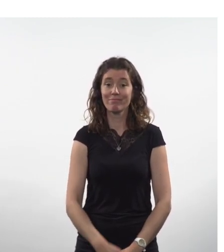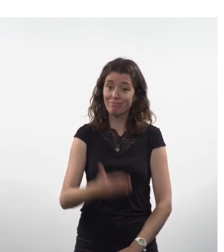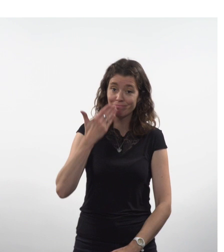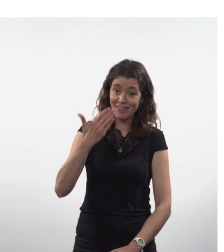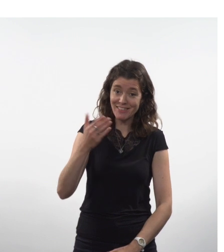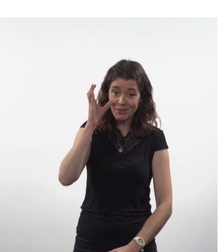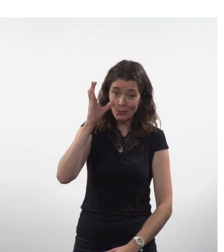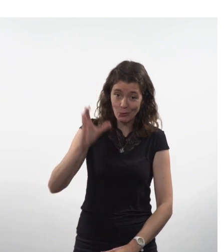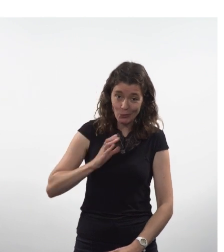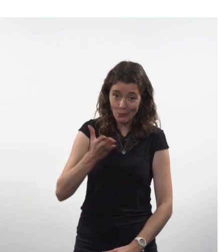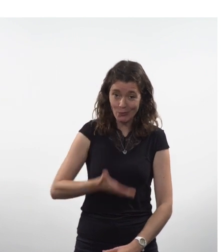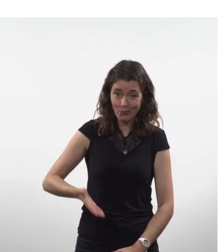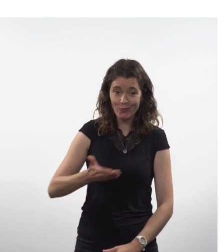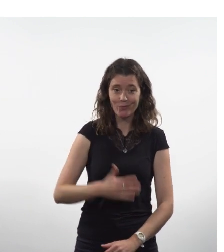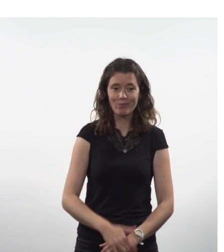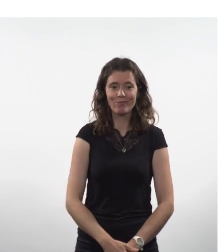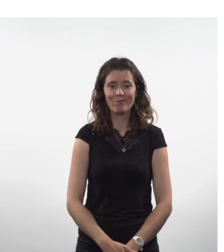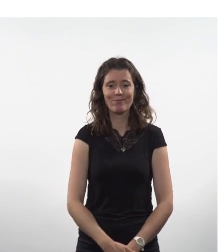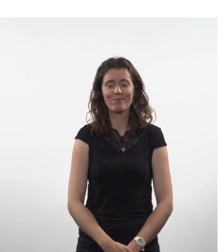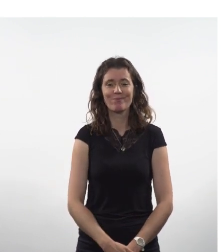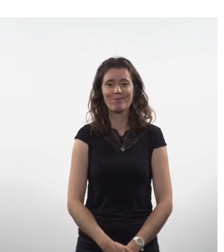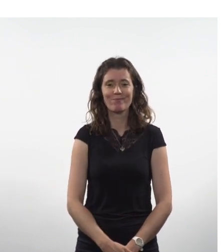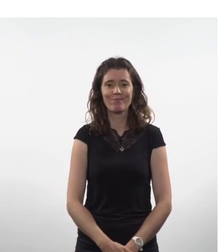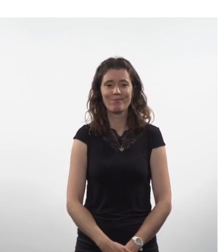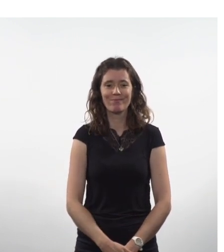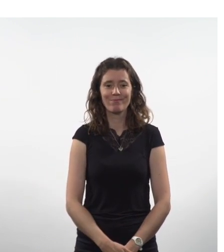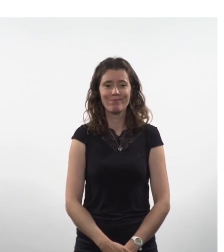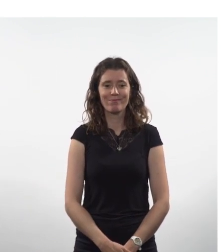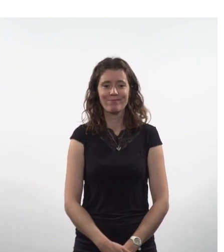Merci de votre attention. Voilà. Merci de votre écoute.